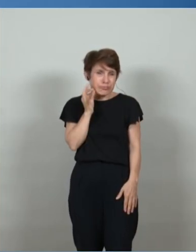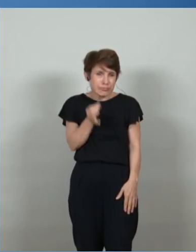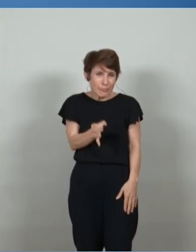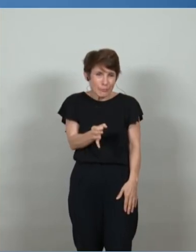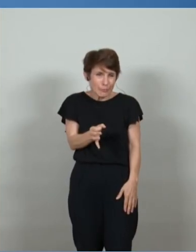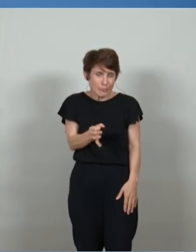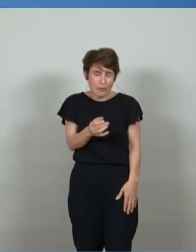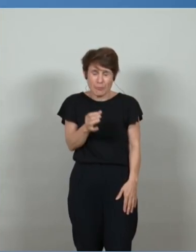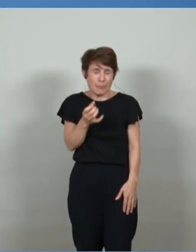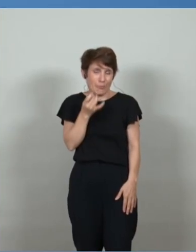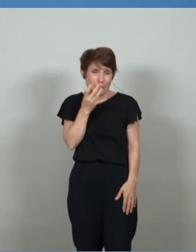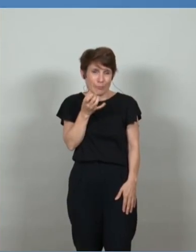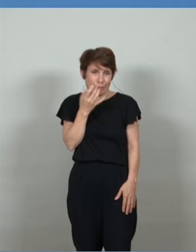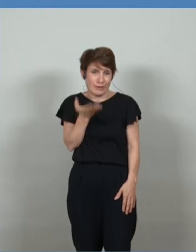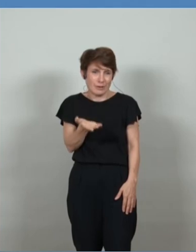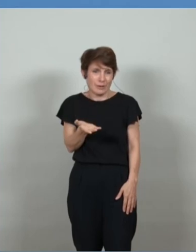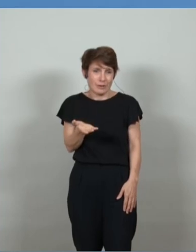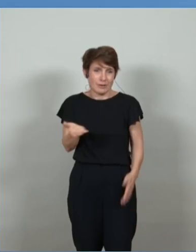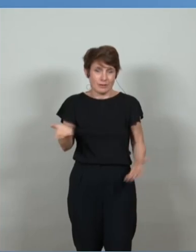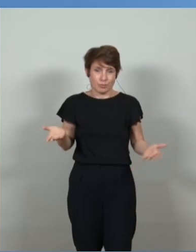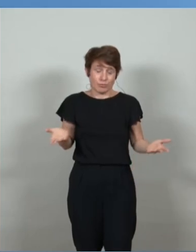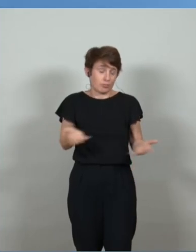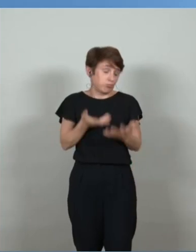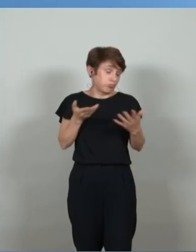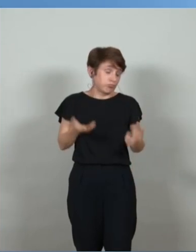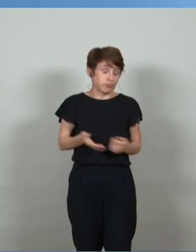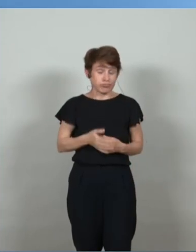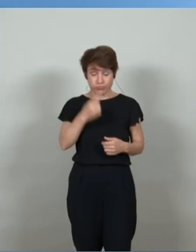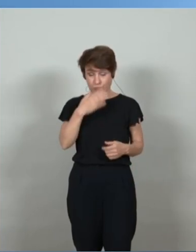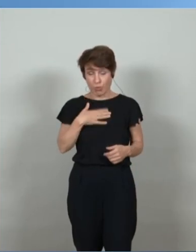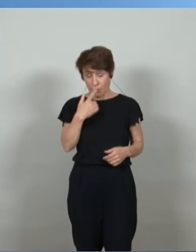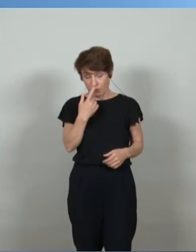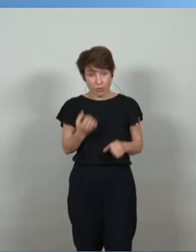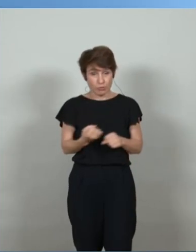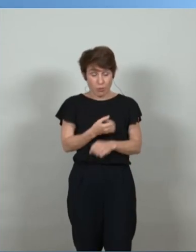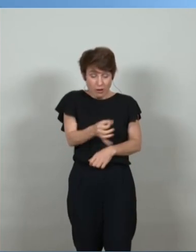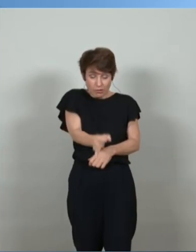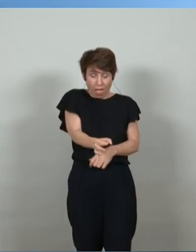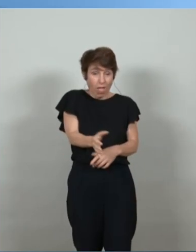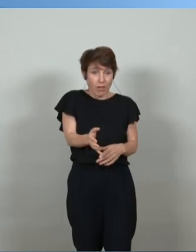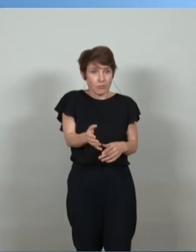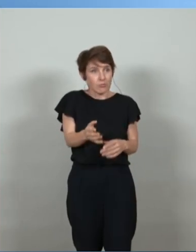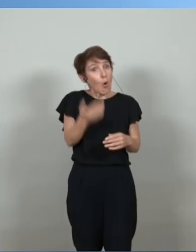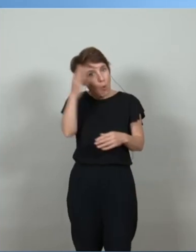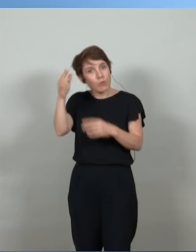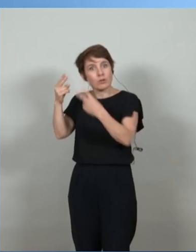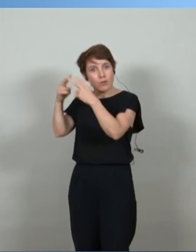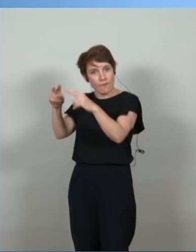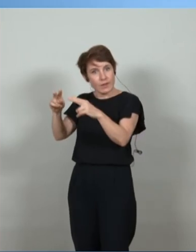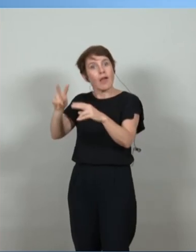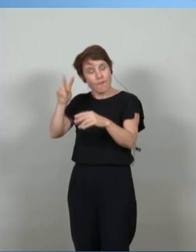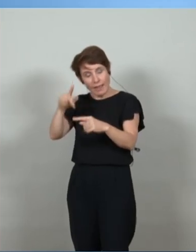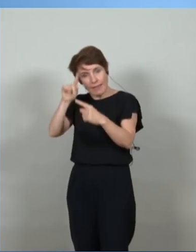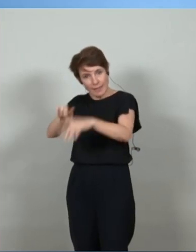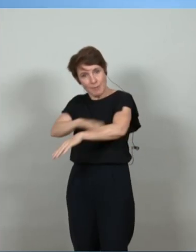vision qu'en fait encore une fois c'est un gadget c'est réduit un gadget à Grenoble alors que c'est un vrai sujet dans plein d'autres métropoles et je ne peux que le